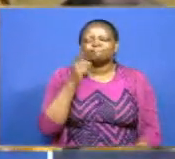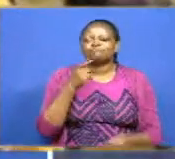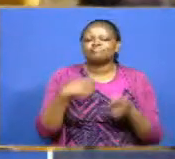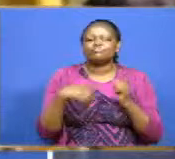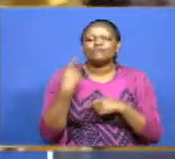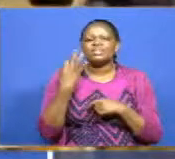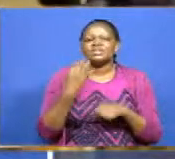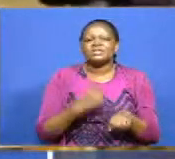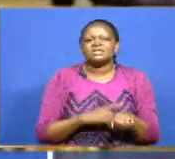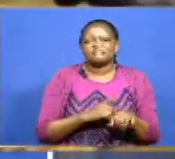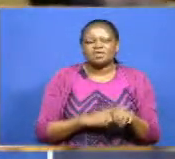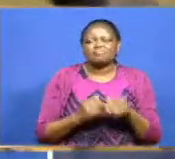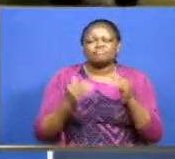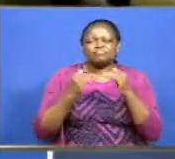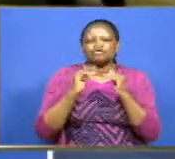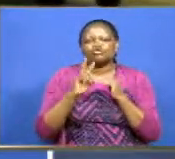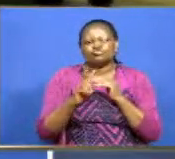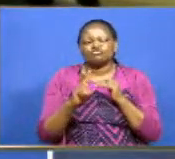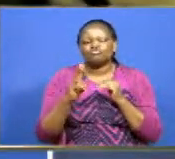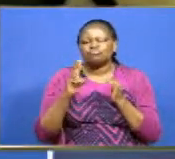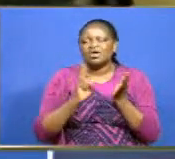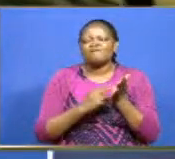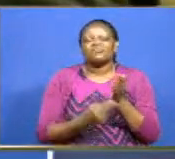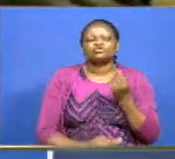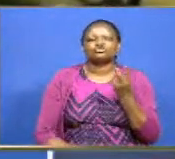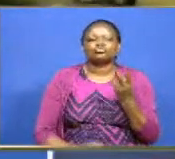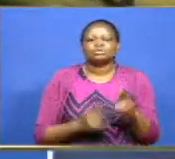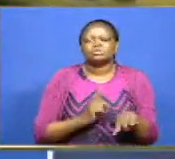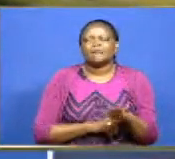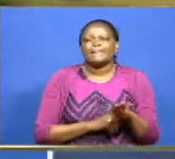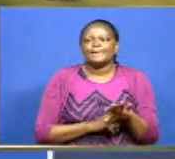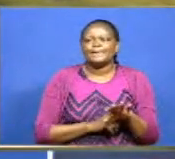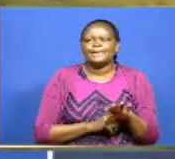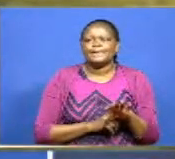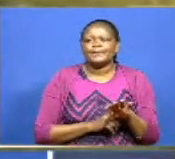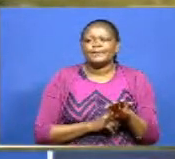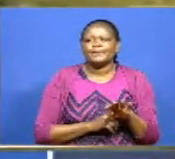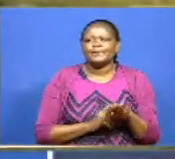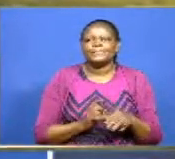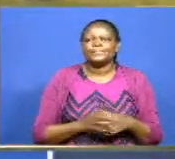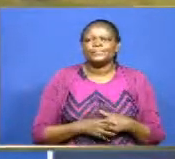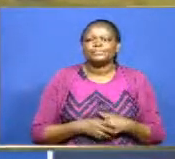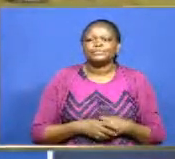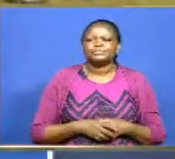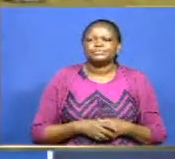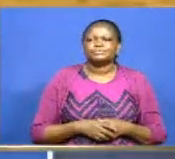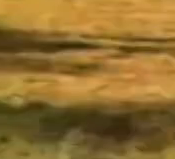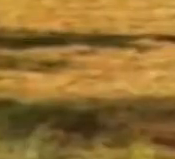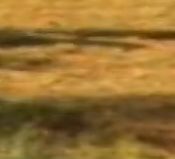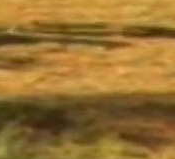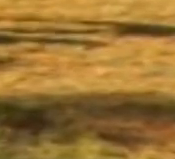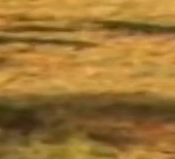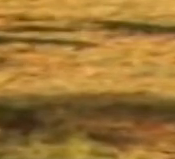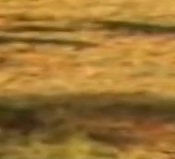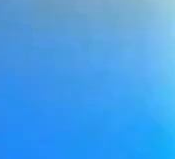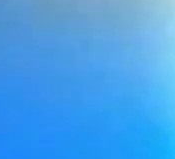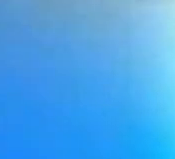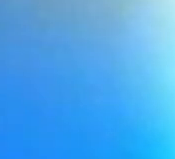tatu, kutoka sare mara mbili na kushinda mara mbili. Karanja David, Darubini Michezo.